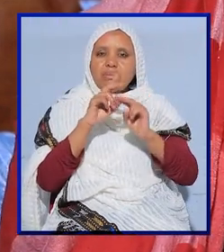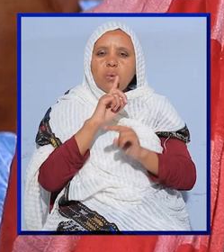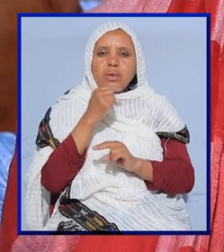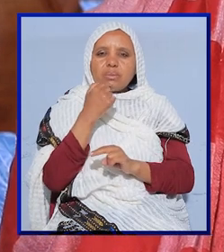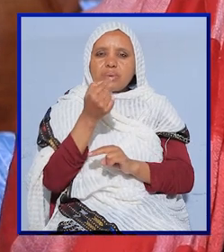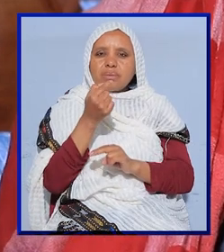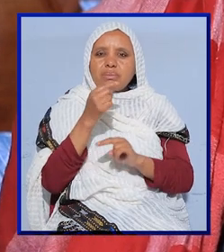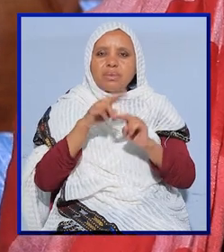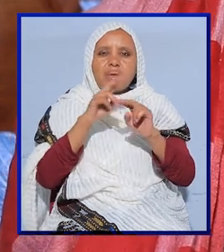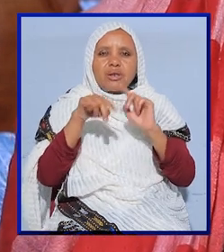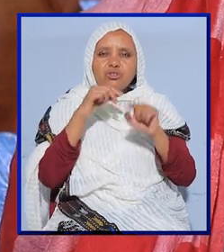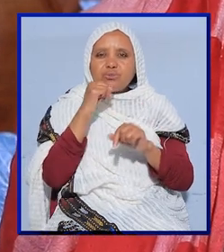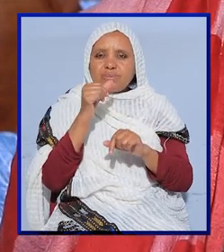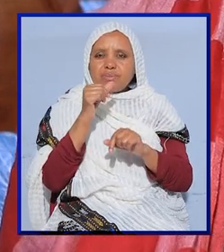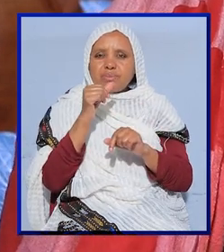የምልህ